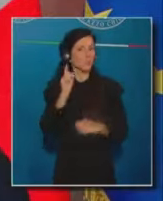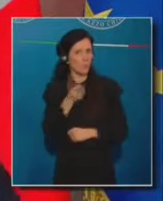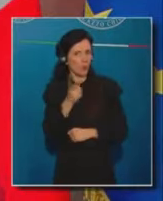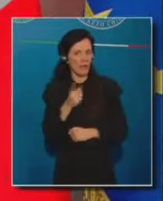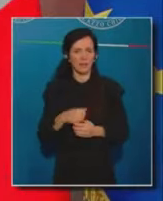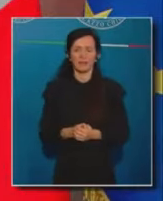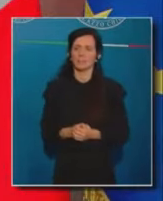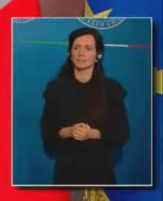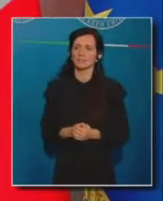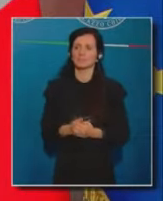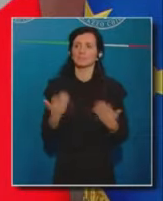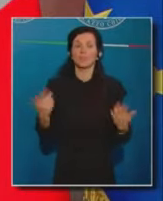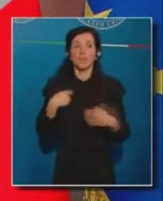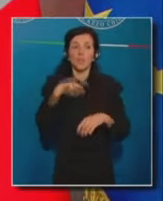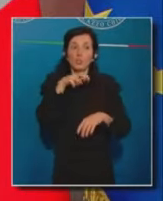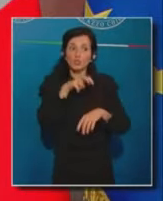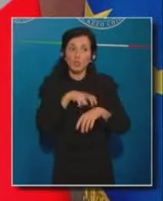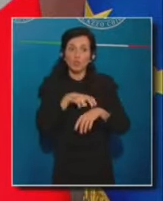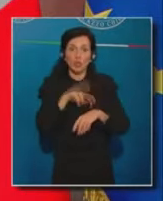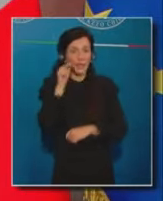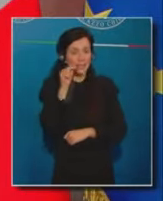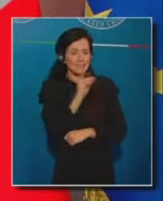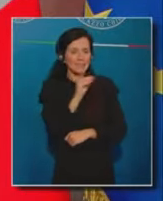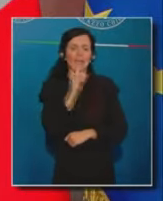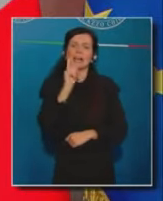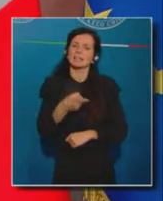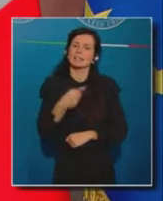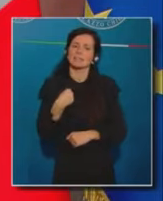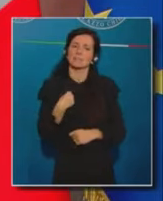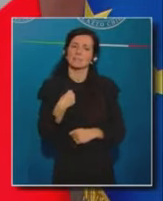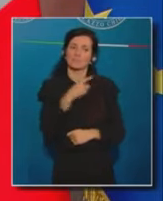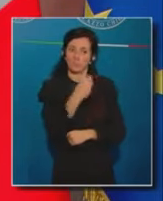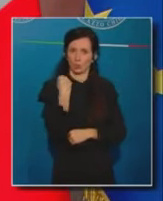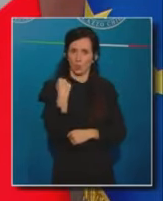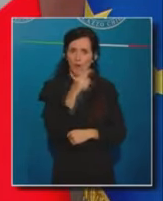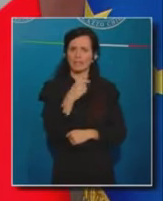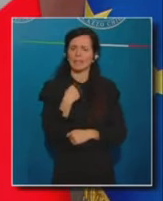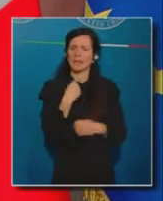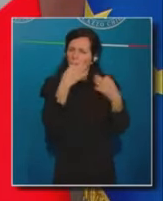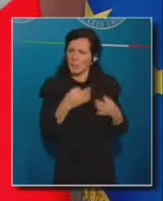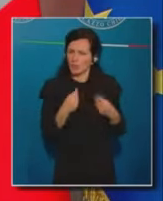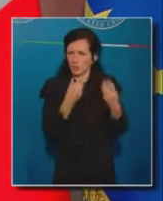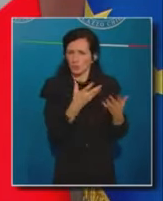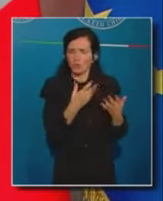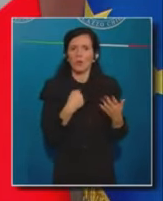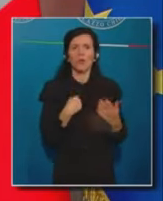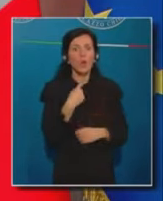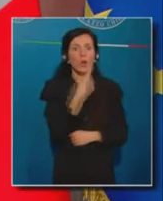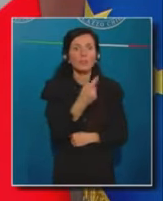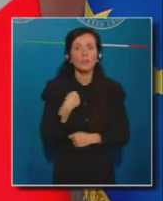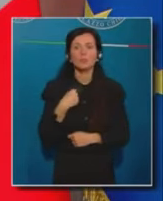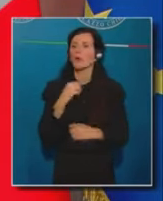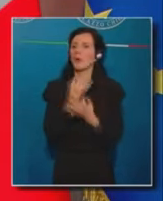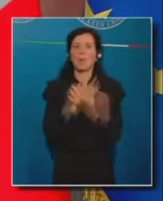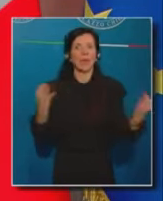dottoressa la devo diciamo devo fare una precisazione rispetto al suo quesito io ho detto che va tutto bene se non